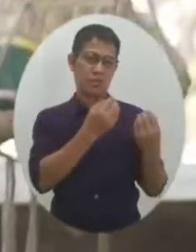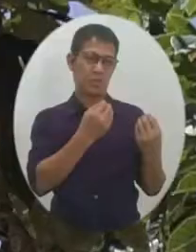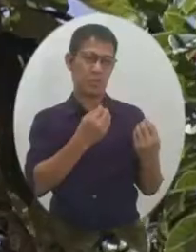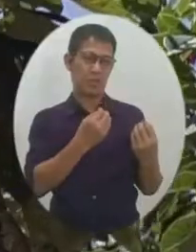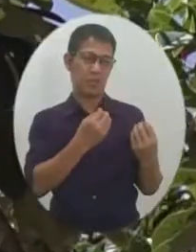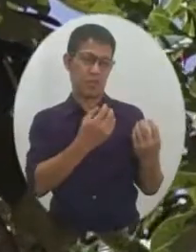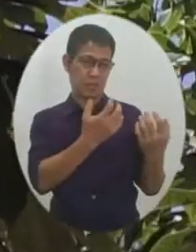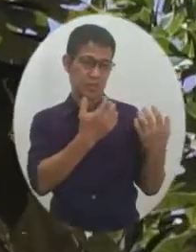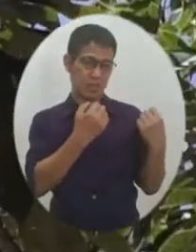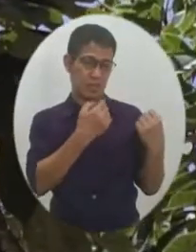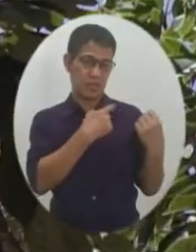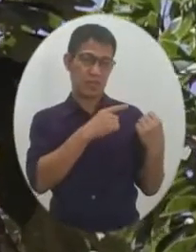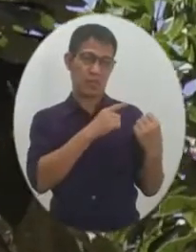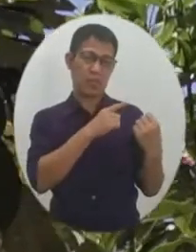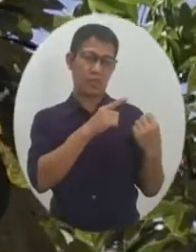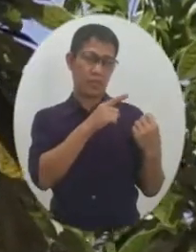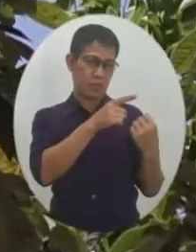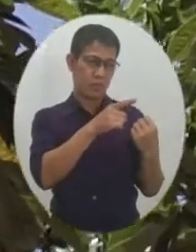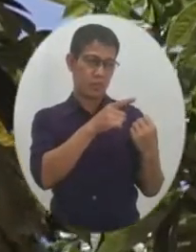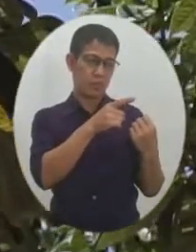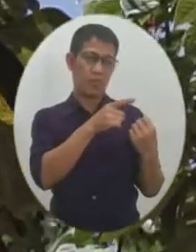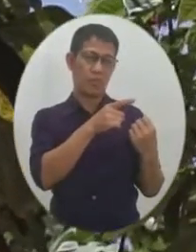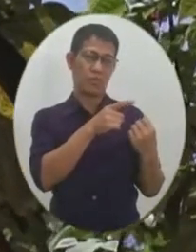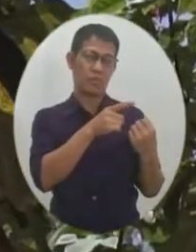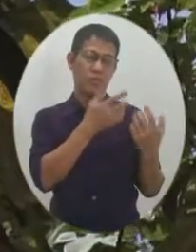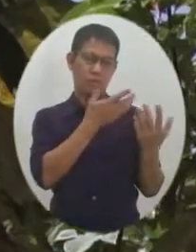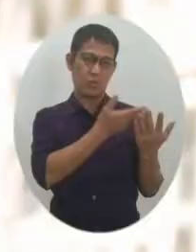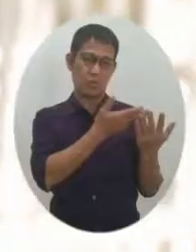sa pang-araw-araw. Sa lahat po ng ginagawa ko,